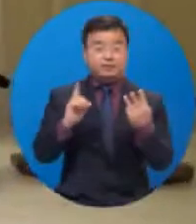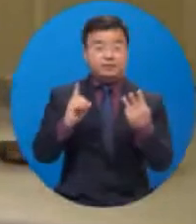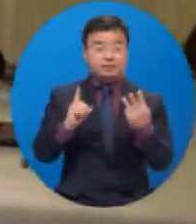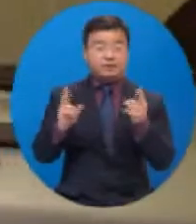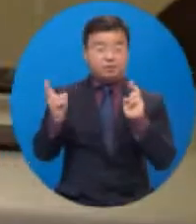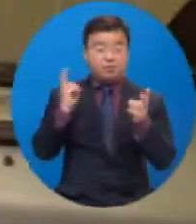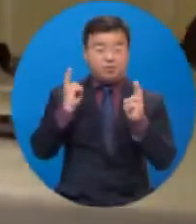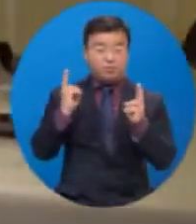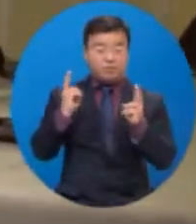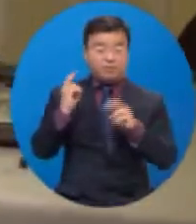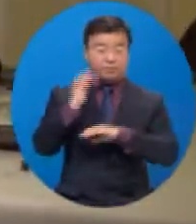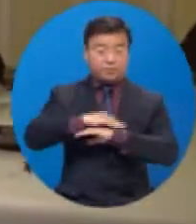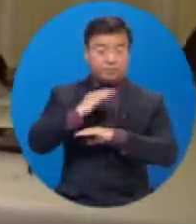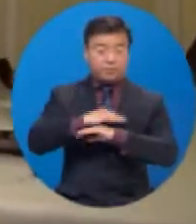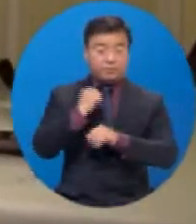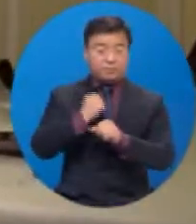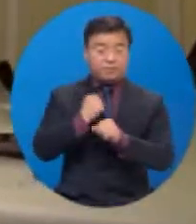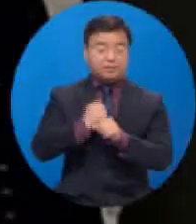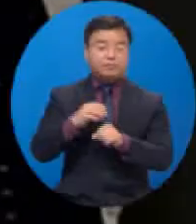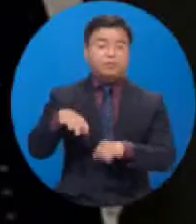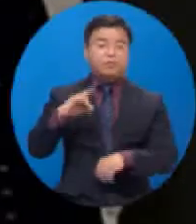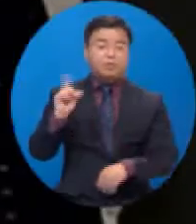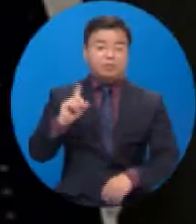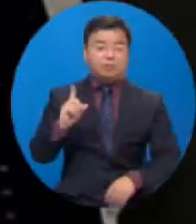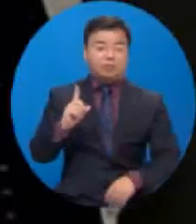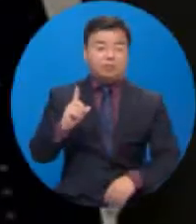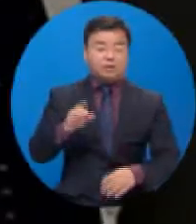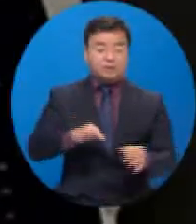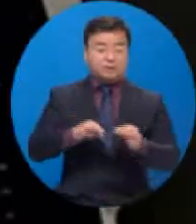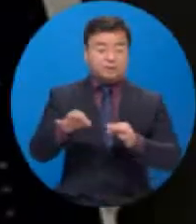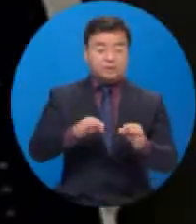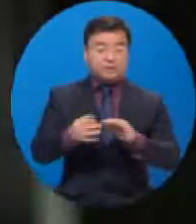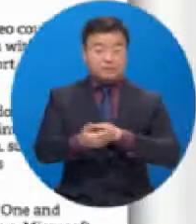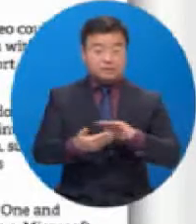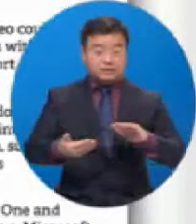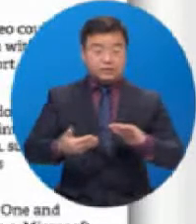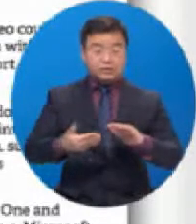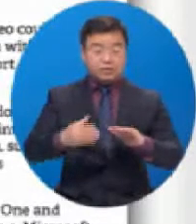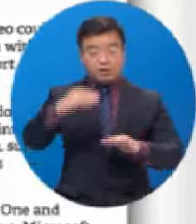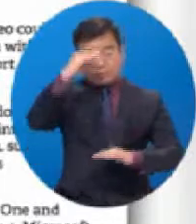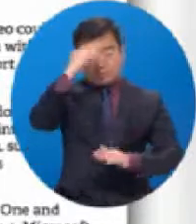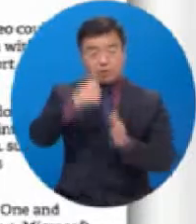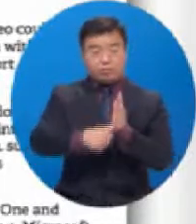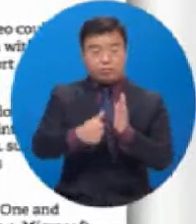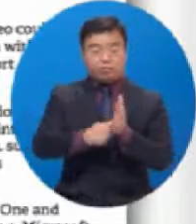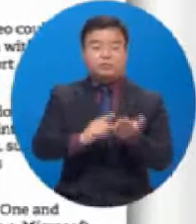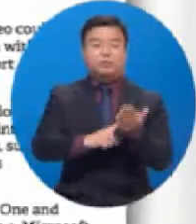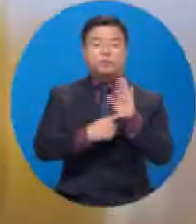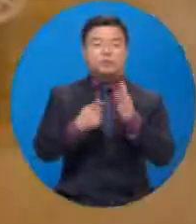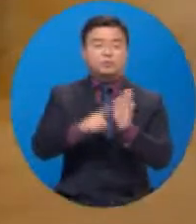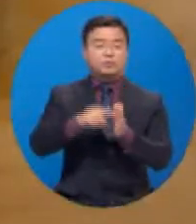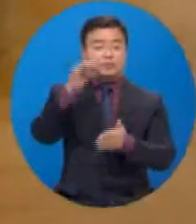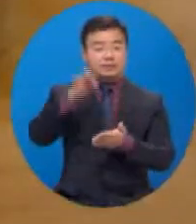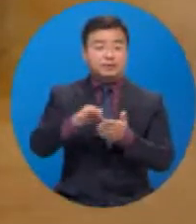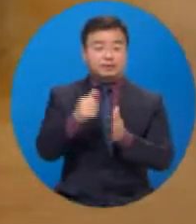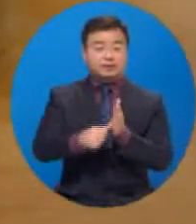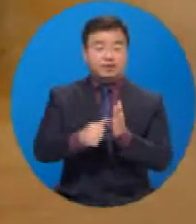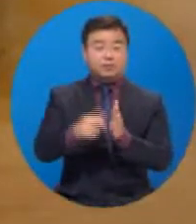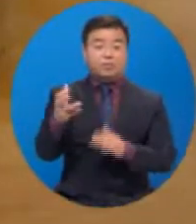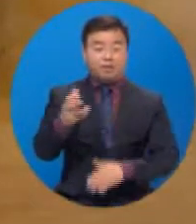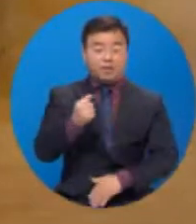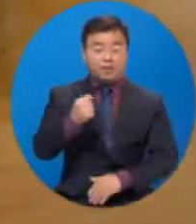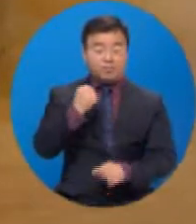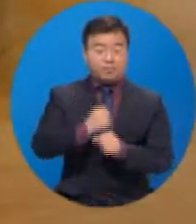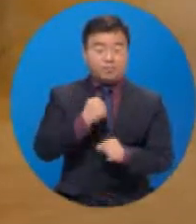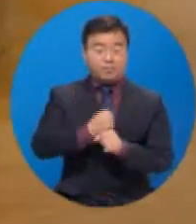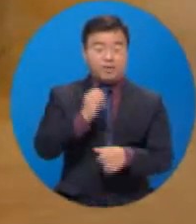처음의 목적은 시장에 상품을 내놓기 전 시제품을 만드는 것이었습니다. 값싼 재료를 가지고 시제품을